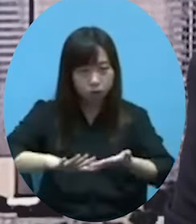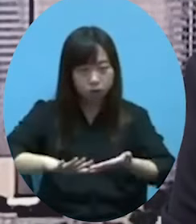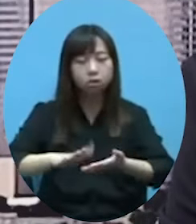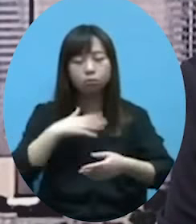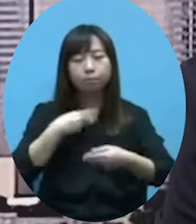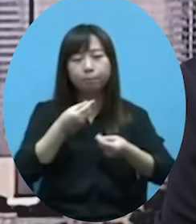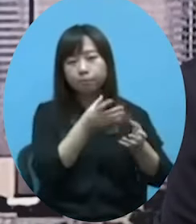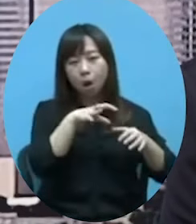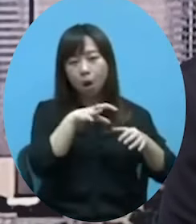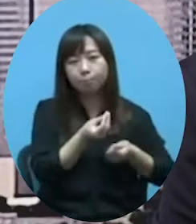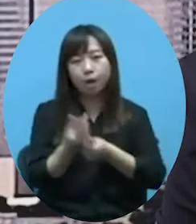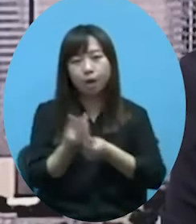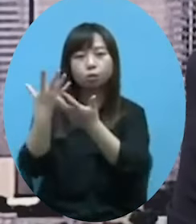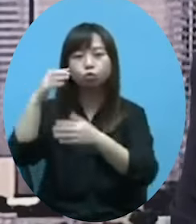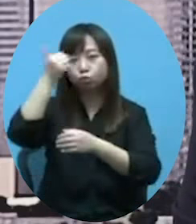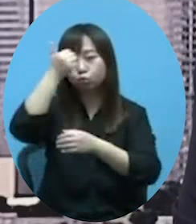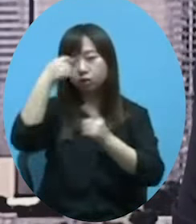給主人